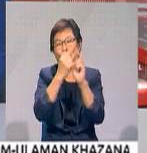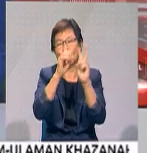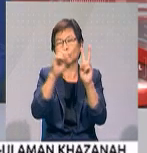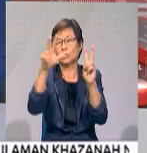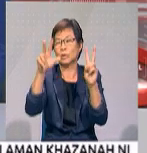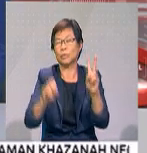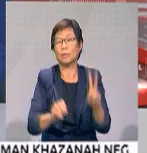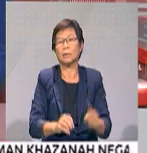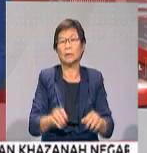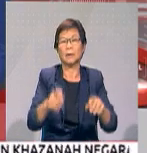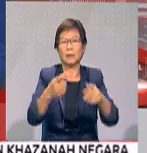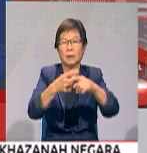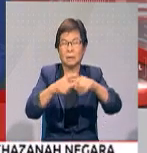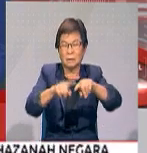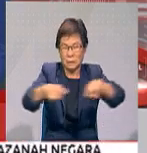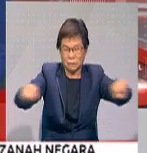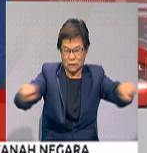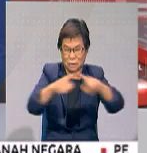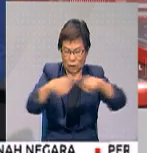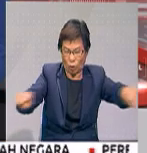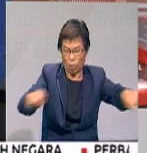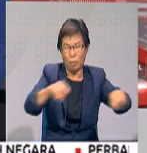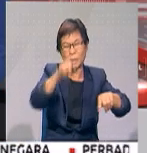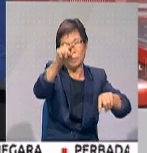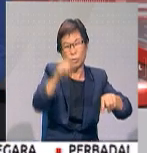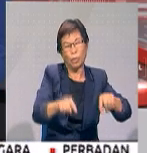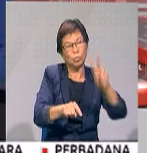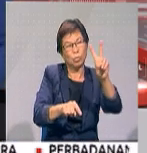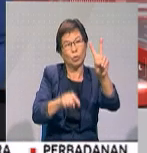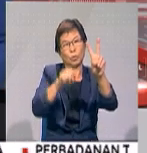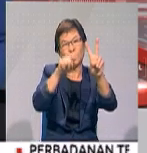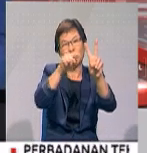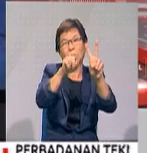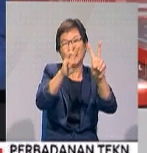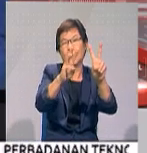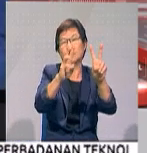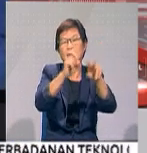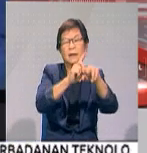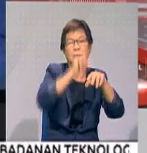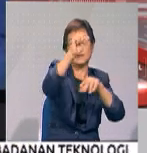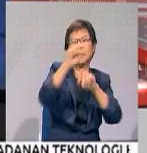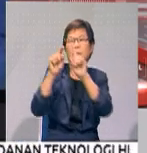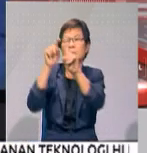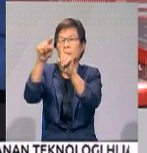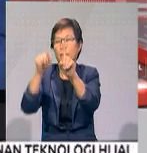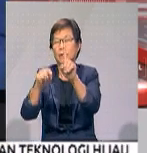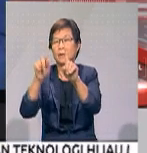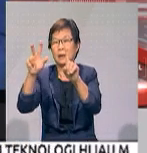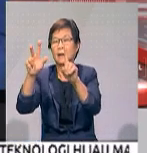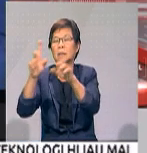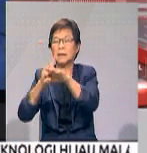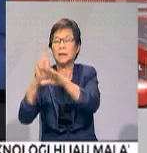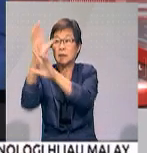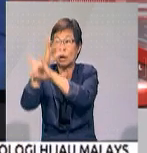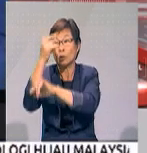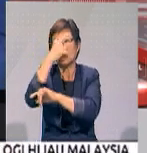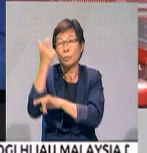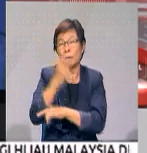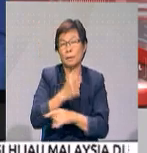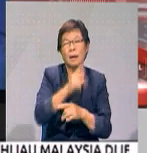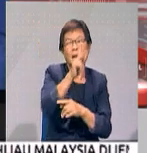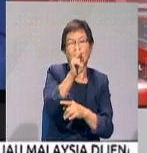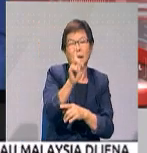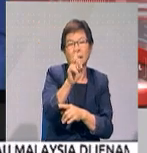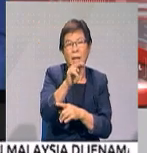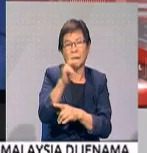ini, jurang pembangunan semasa adalah pada nisbah 2.6 di Sabah dan 1.3 di Sarawak berdasarkan